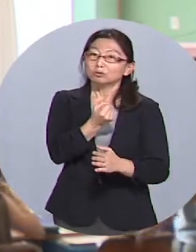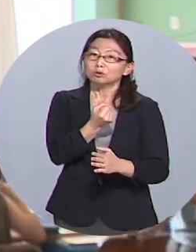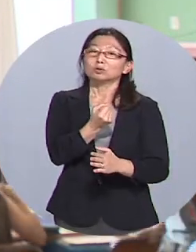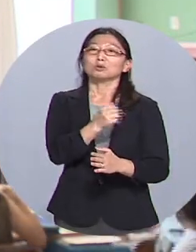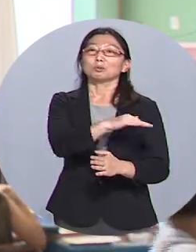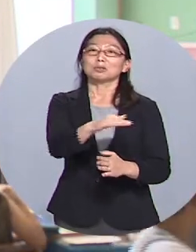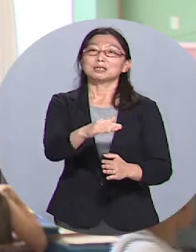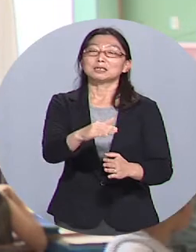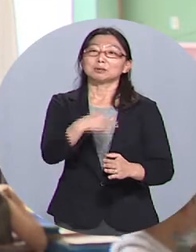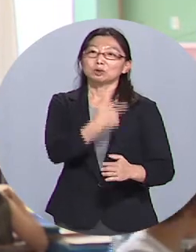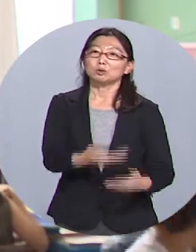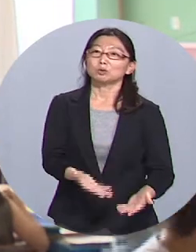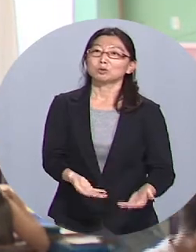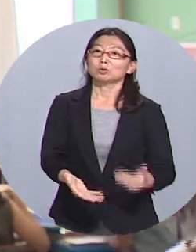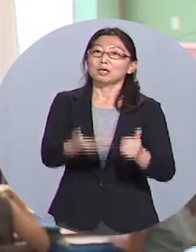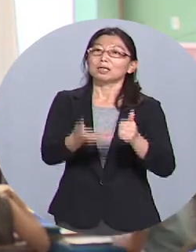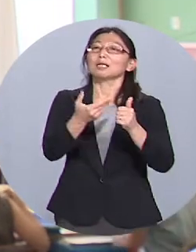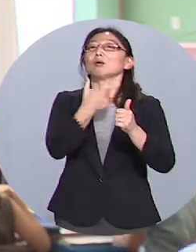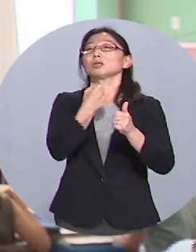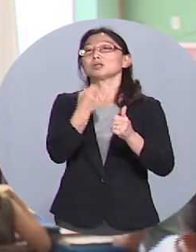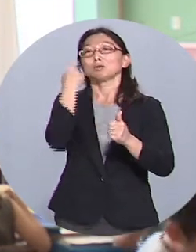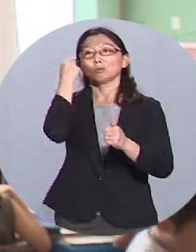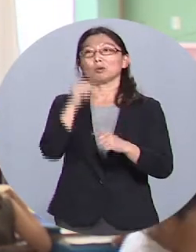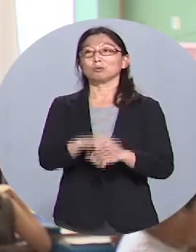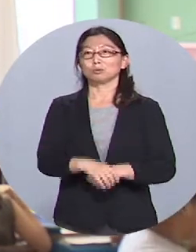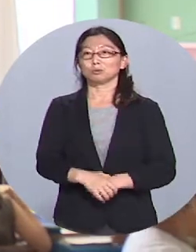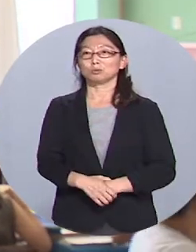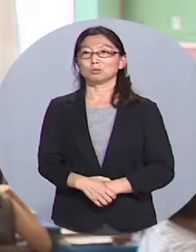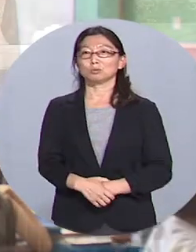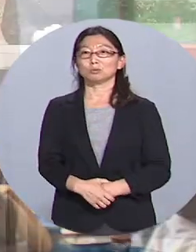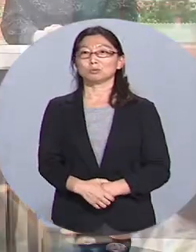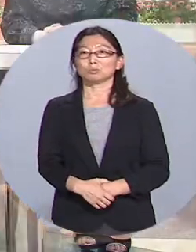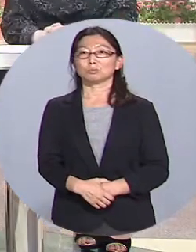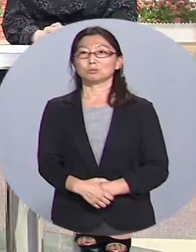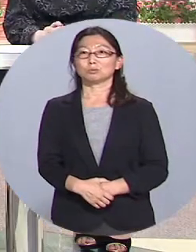って、行ってもらいたいなっていうふうに思ってます。